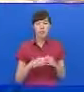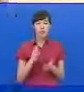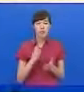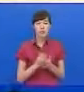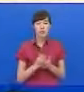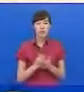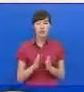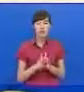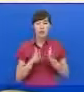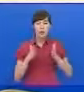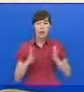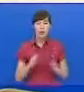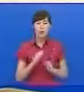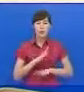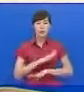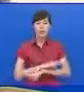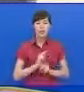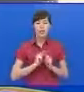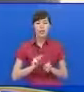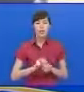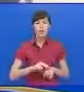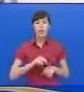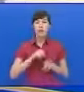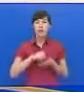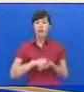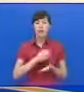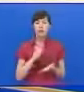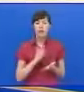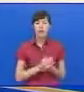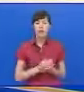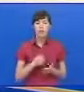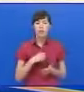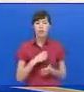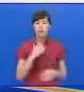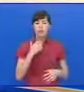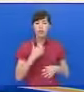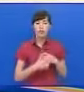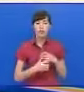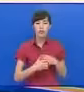үлкен тәрбиелік мәні бар, және өздерінің араларында өздерінен